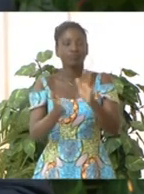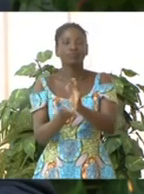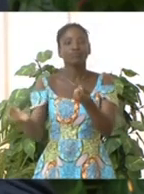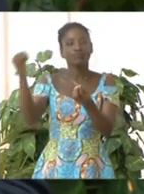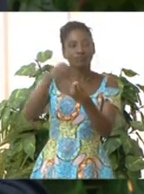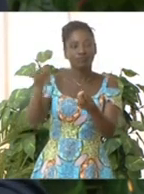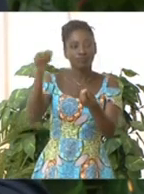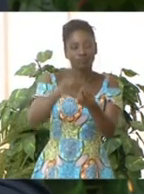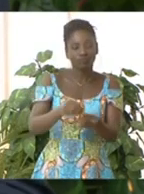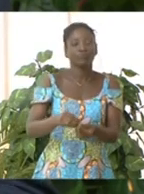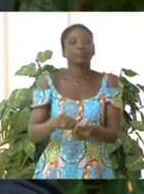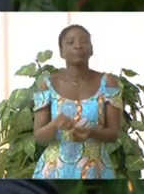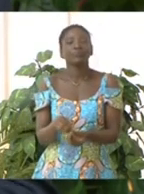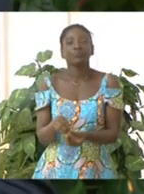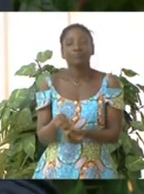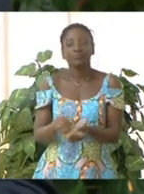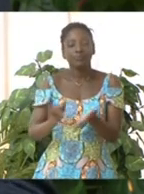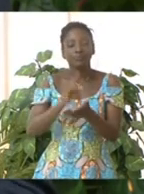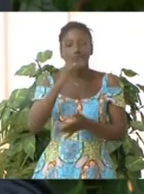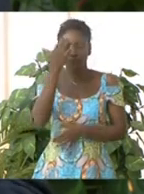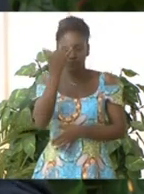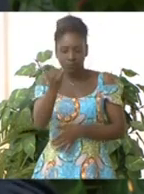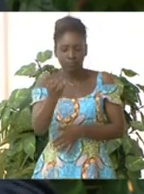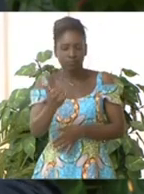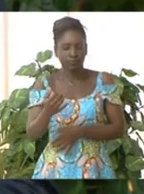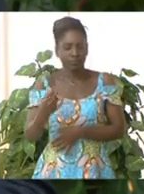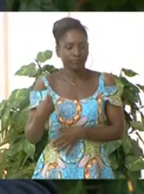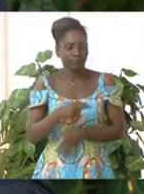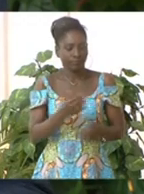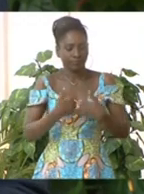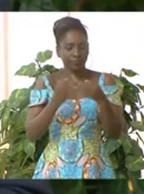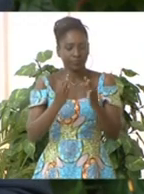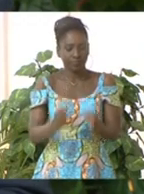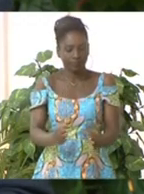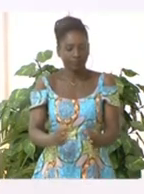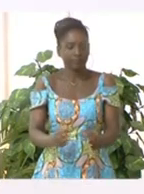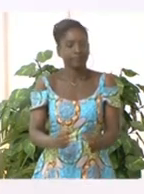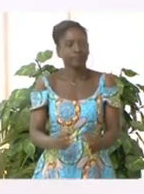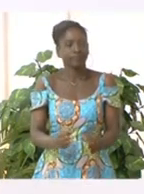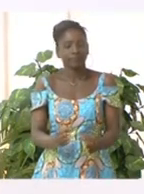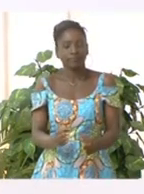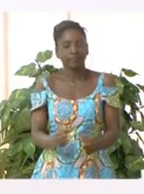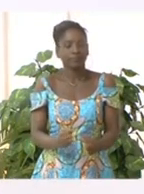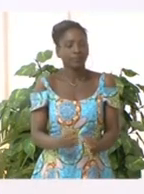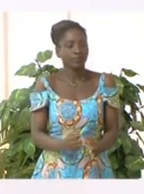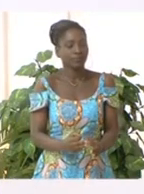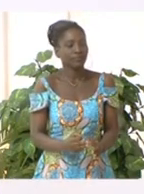inscrites. C'est pour cela que nous avons décidé, contrairement à hier, de